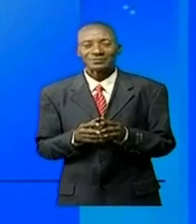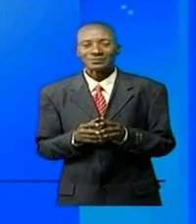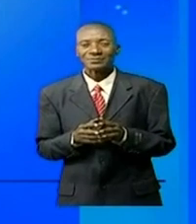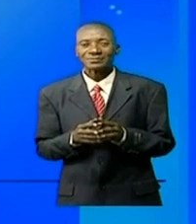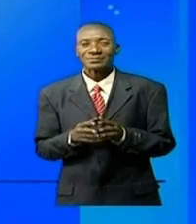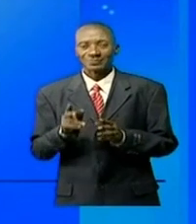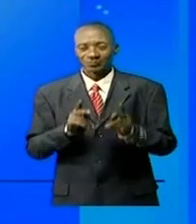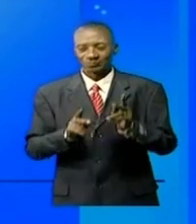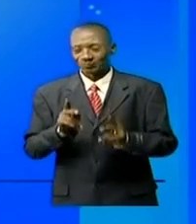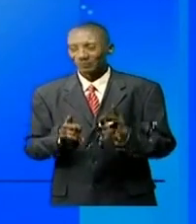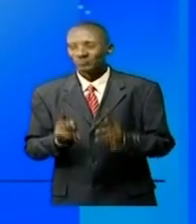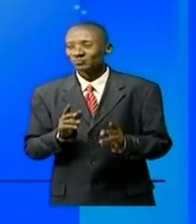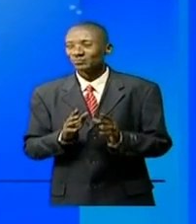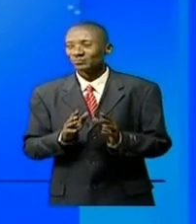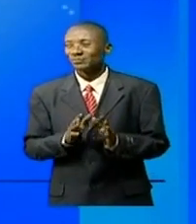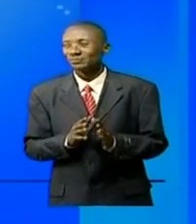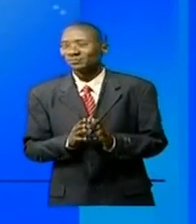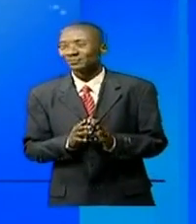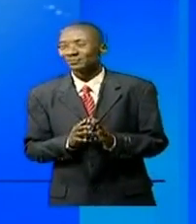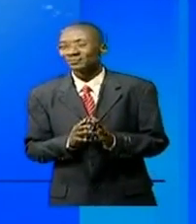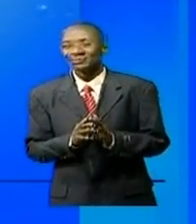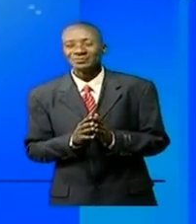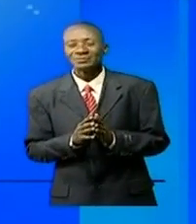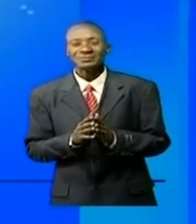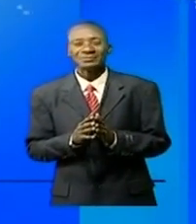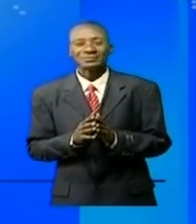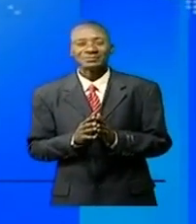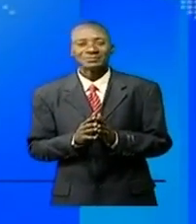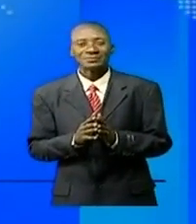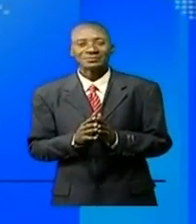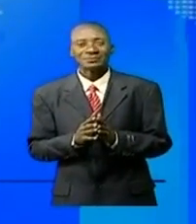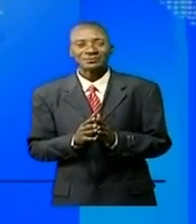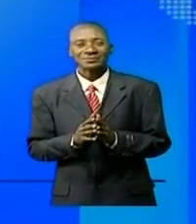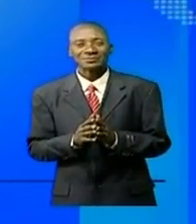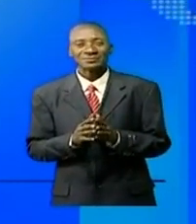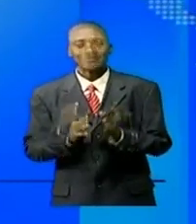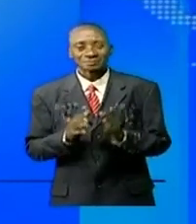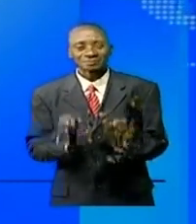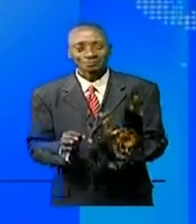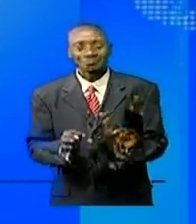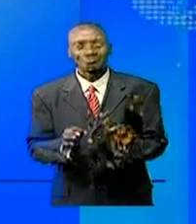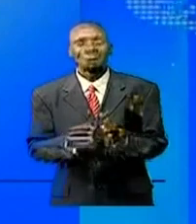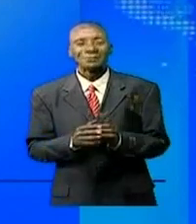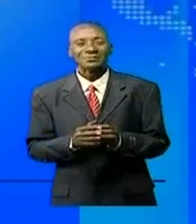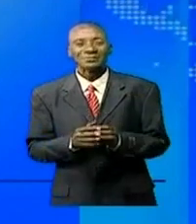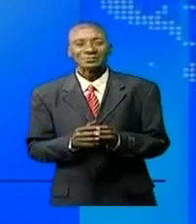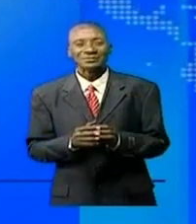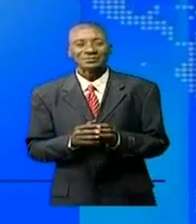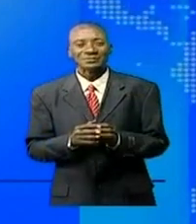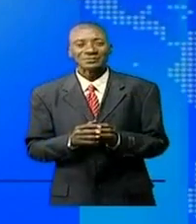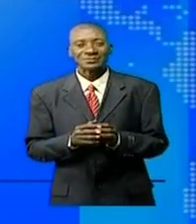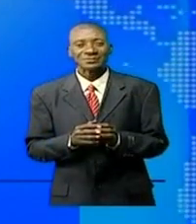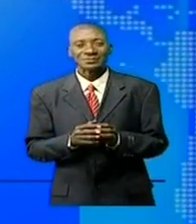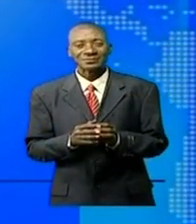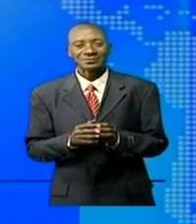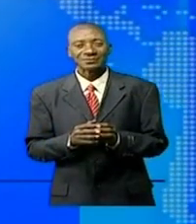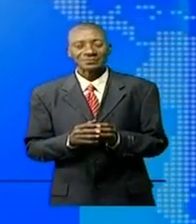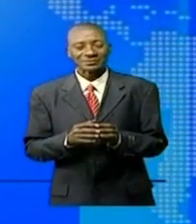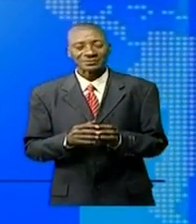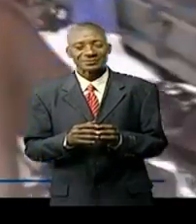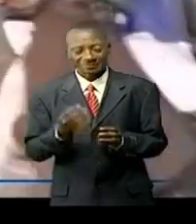conflit familial, les prostituées et autres. Des certificats ont été remis aux participants. Un reportage de Rodépanda.